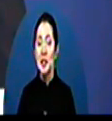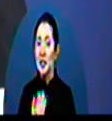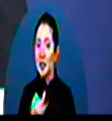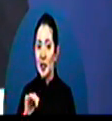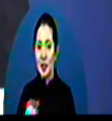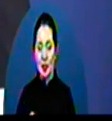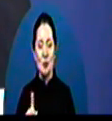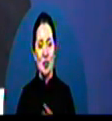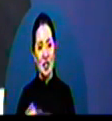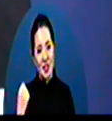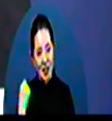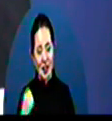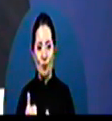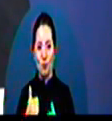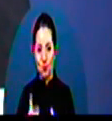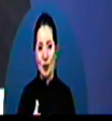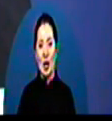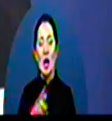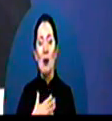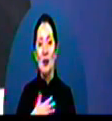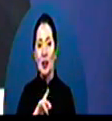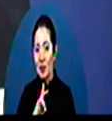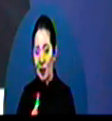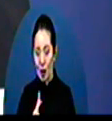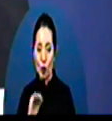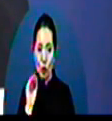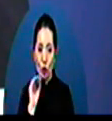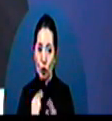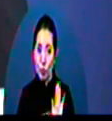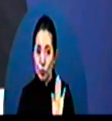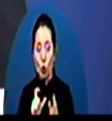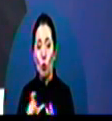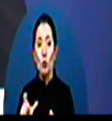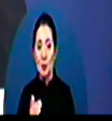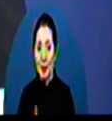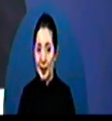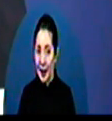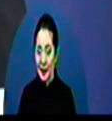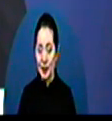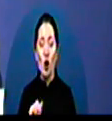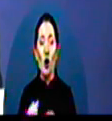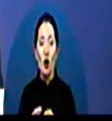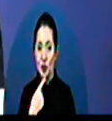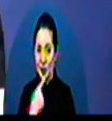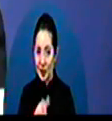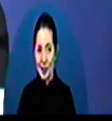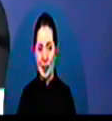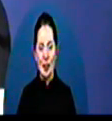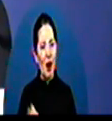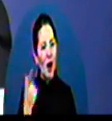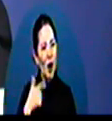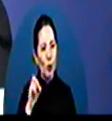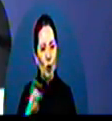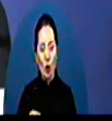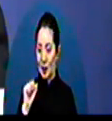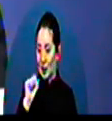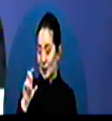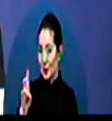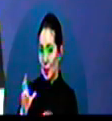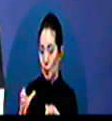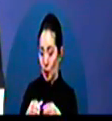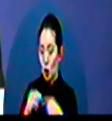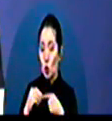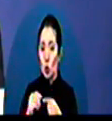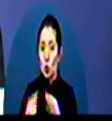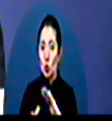одоо шилдэг тэрбүүний манай намын одоо төлөөл болсон юм хүмүүс байгаа гэж онцлж хэлмээр. Хамгийн гол нь ардчилсан намын барьж байгаа байр суурь